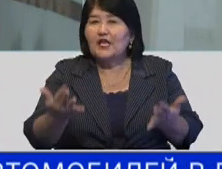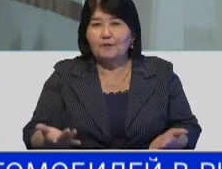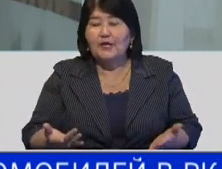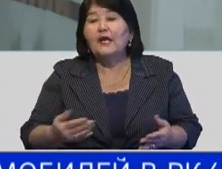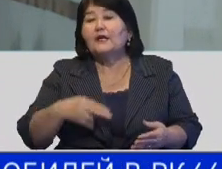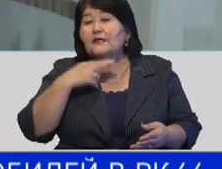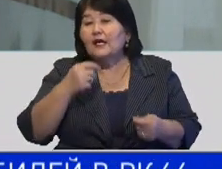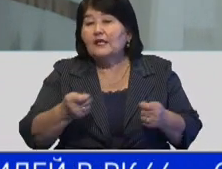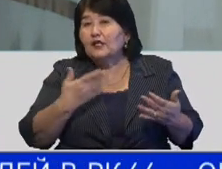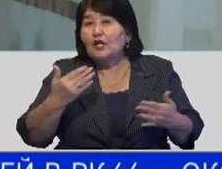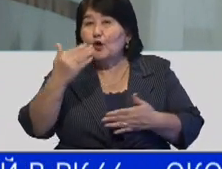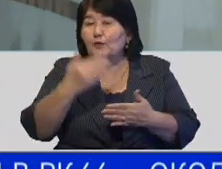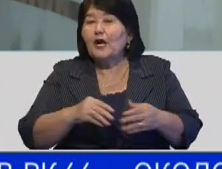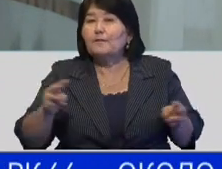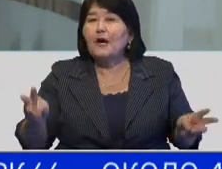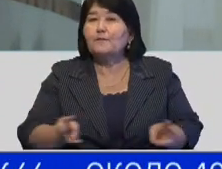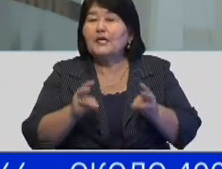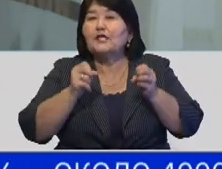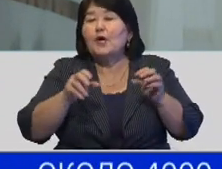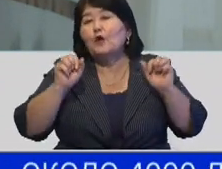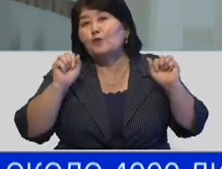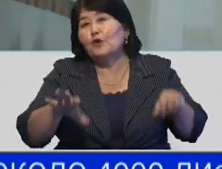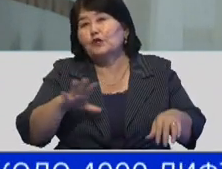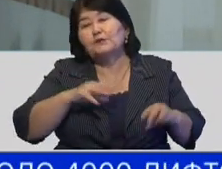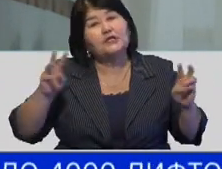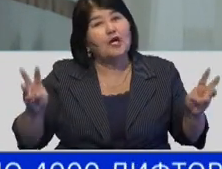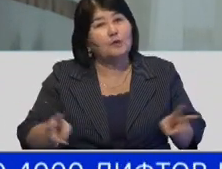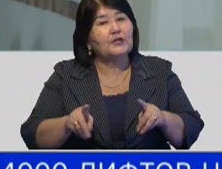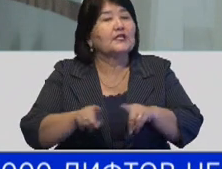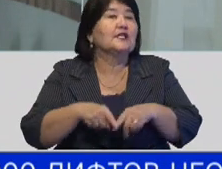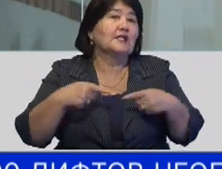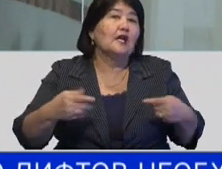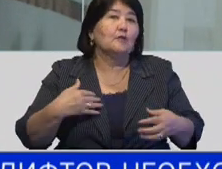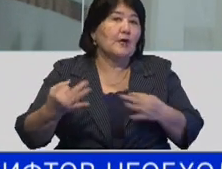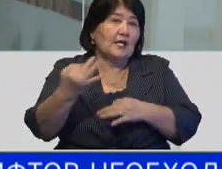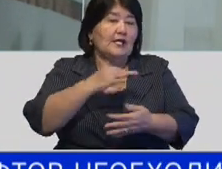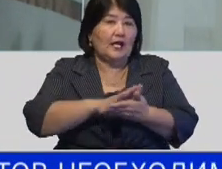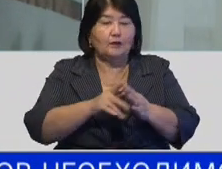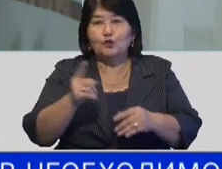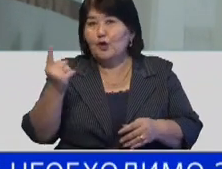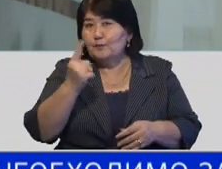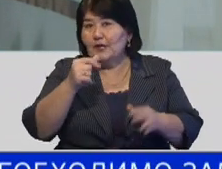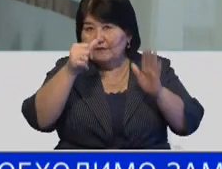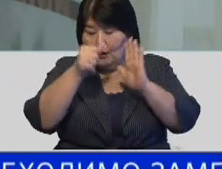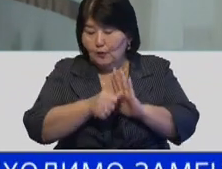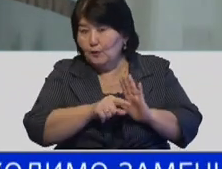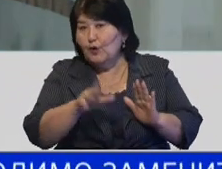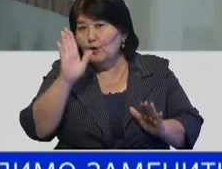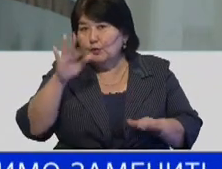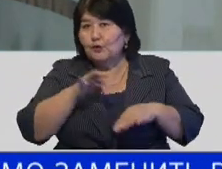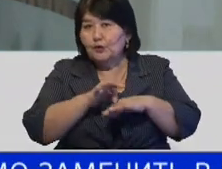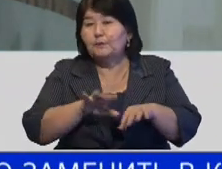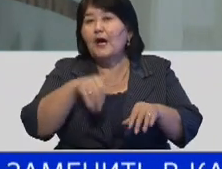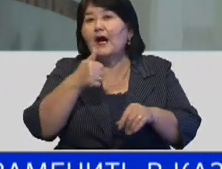несоблюдение к примеру правил пожарной безопасности может привести к пожару и так далее мы договорились что первые полгода год будут